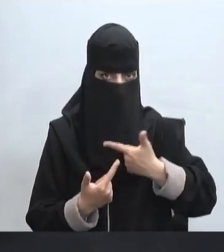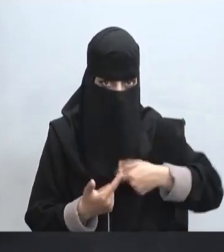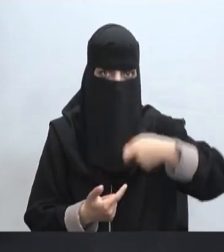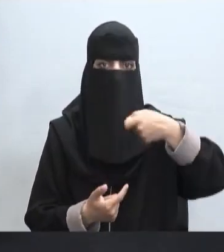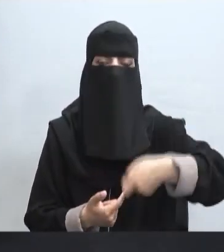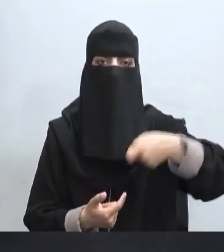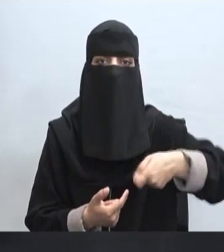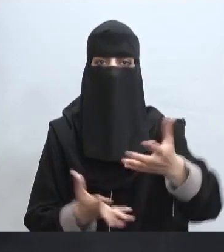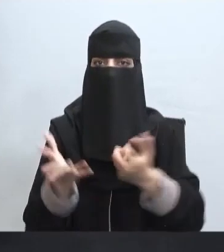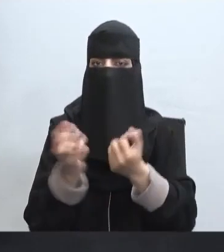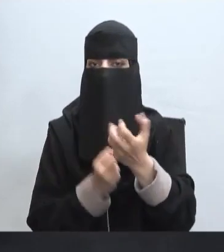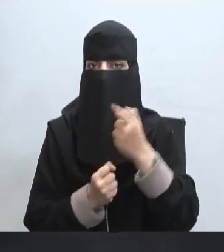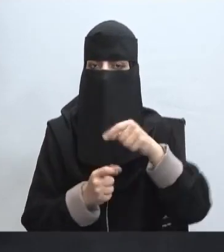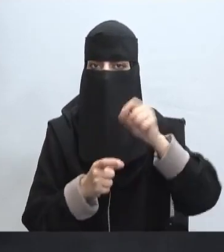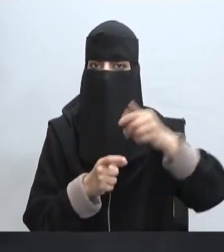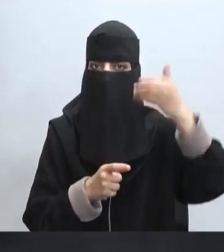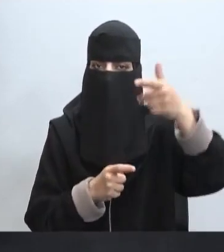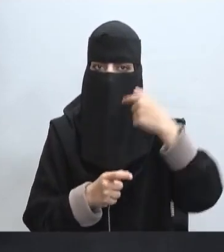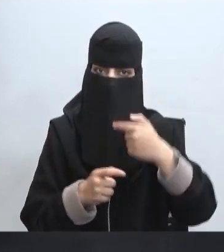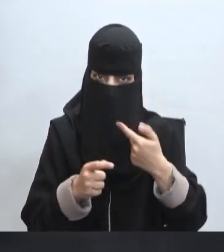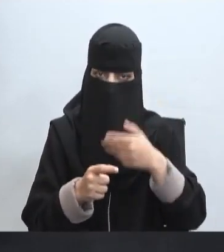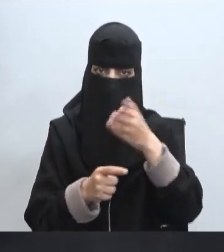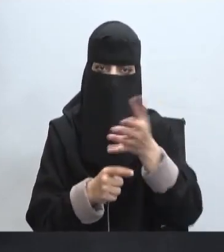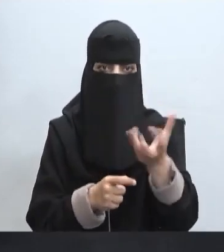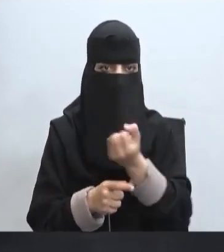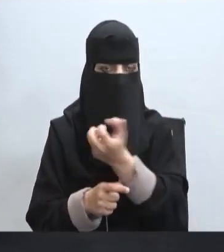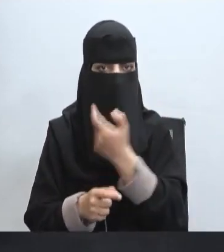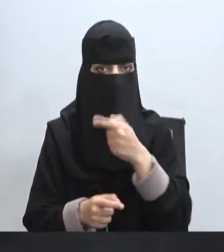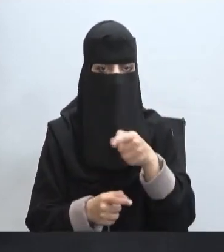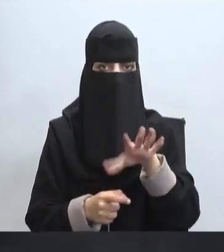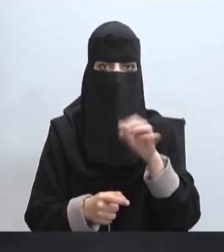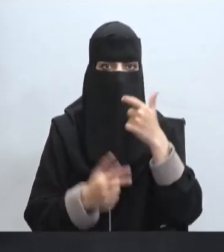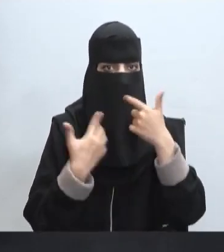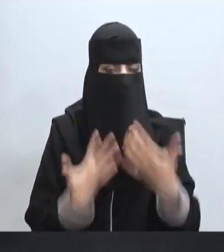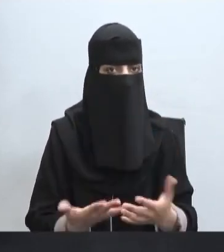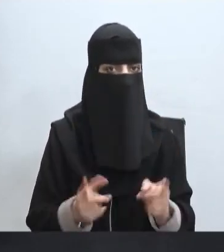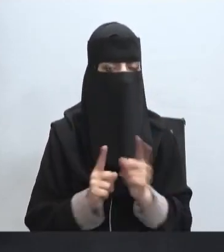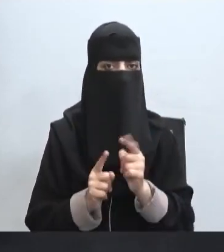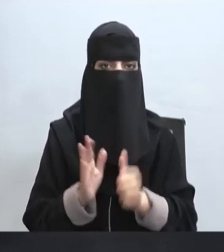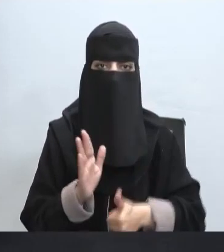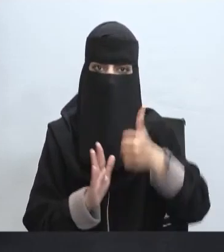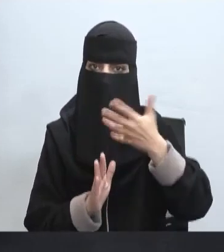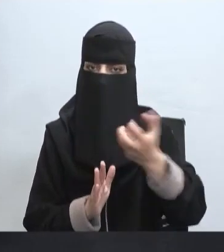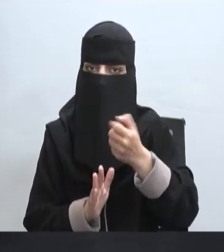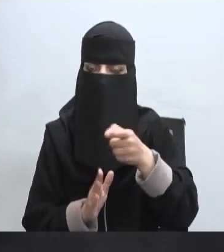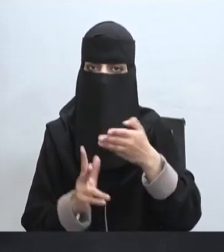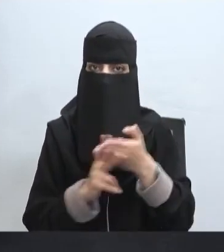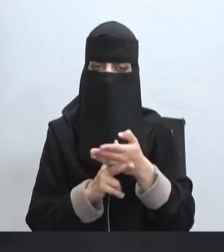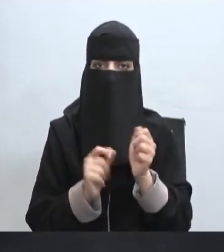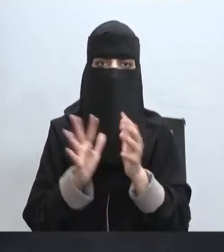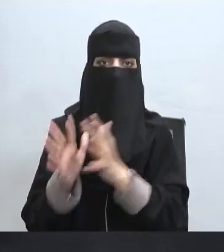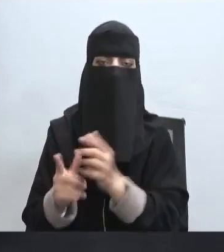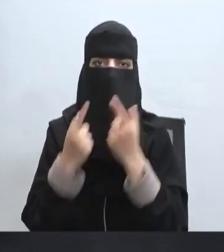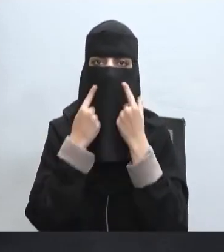وحاجات مستقبليه تسعى لتحقيقها ربما لن تتيسر لك تحقيقها من خلال الدخل